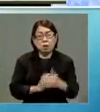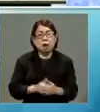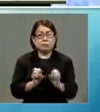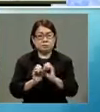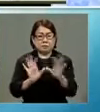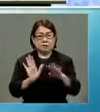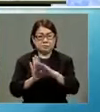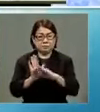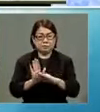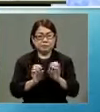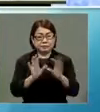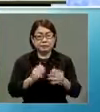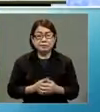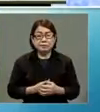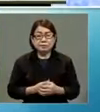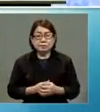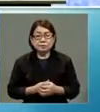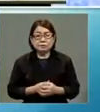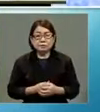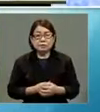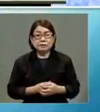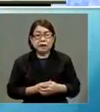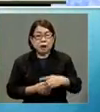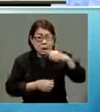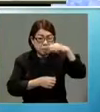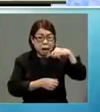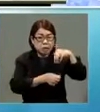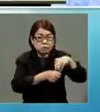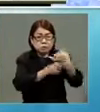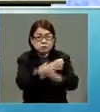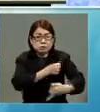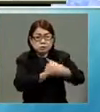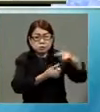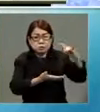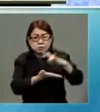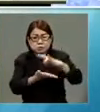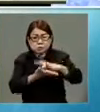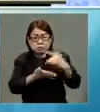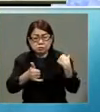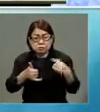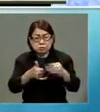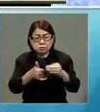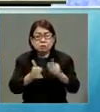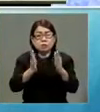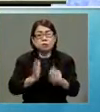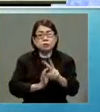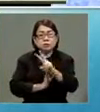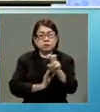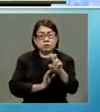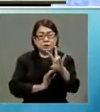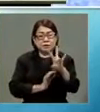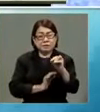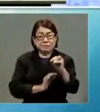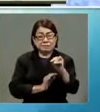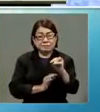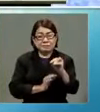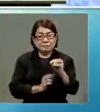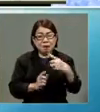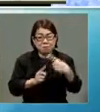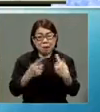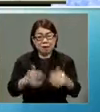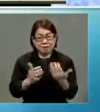ะครับแล้วก็คนไทยที่เดินทางกลับจากต่างประเทศ270นะครับซึ่งก็รวมน้อง3คนที่กลับมาด้ว